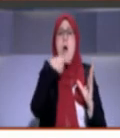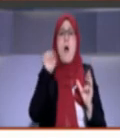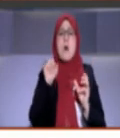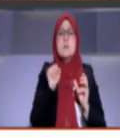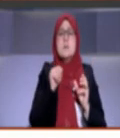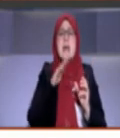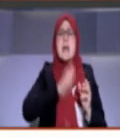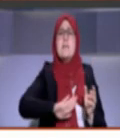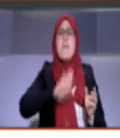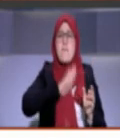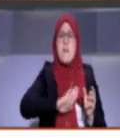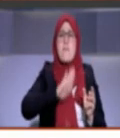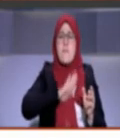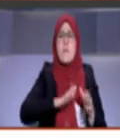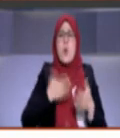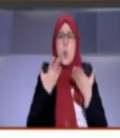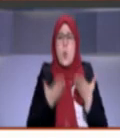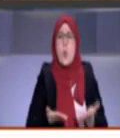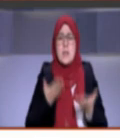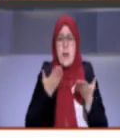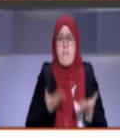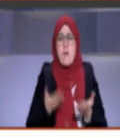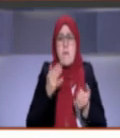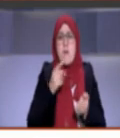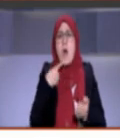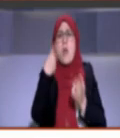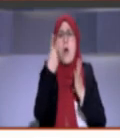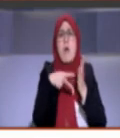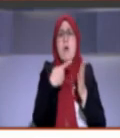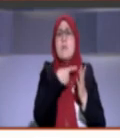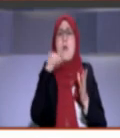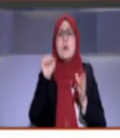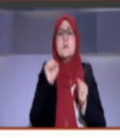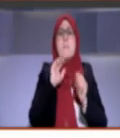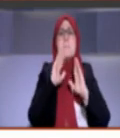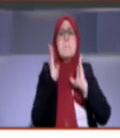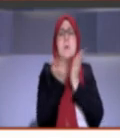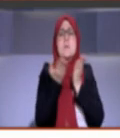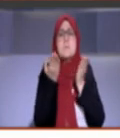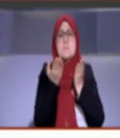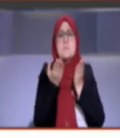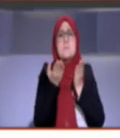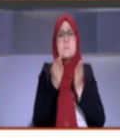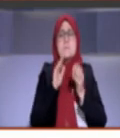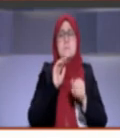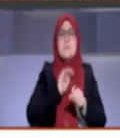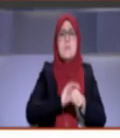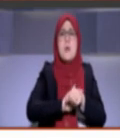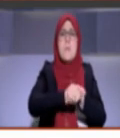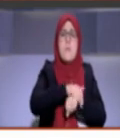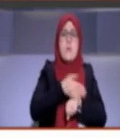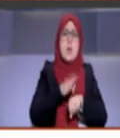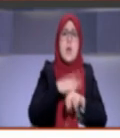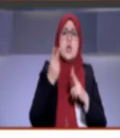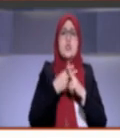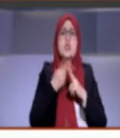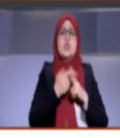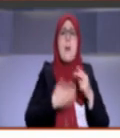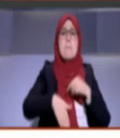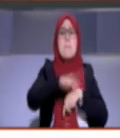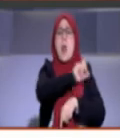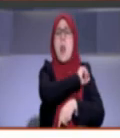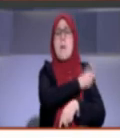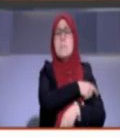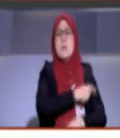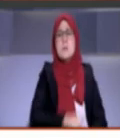ممكن نذكر الخطوط العريضة للتقرير لأنه تقرير مطول. الحقيقة الأكاديمية أوصت الحكومة الألمانية على سبيل المثال بواحد